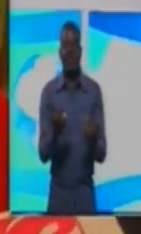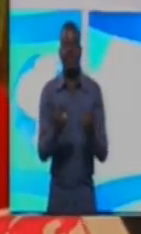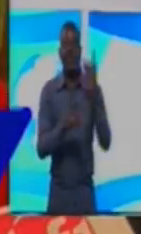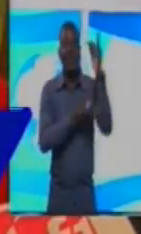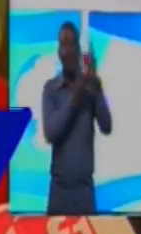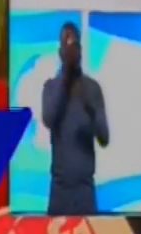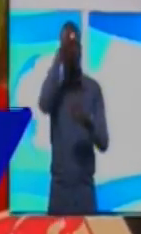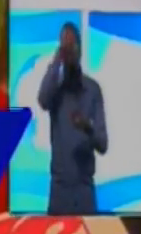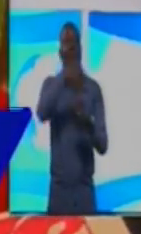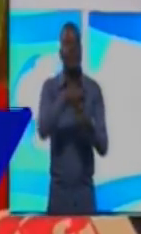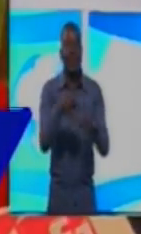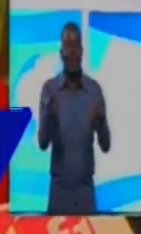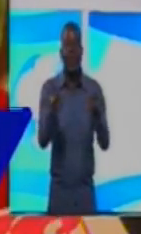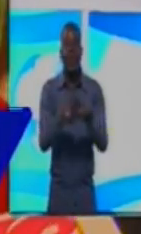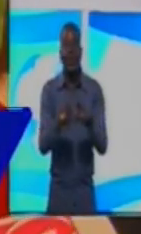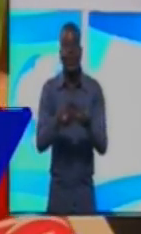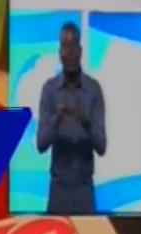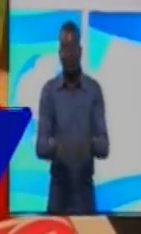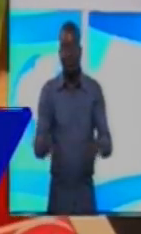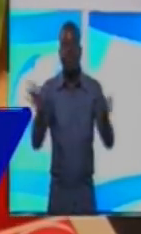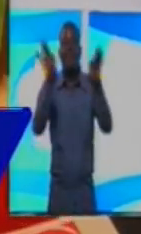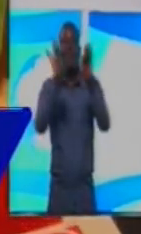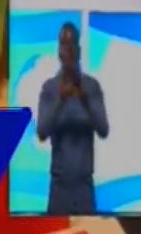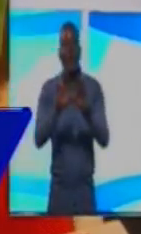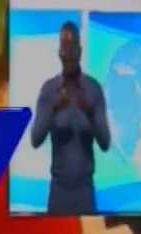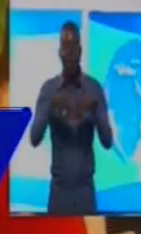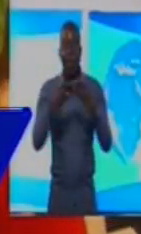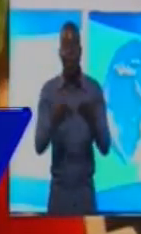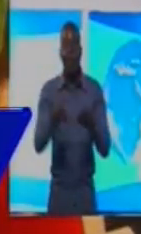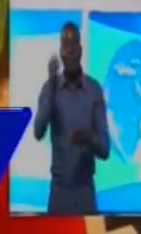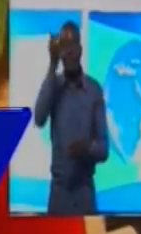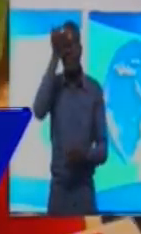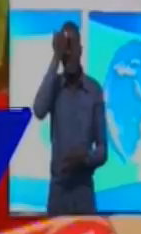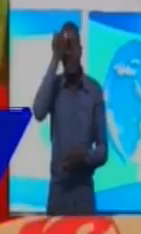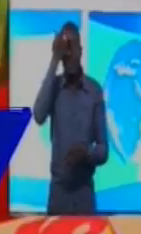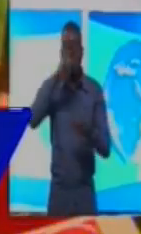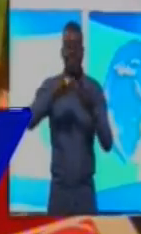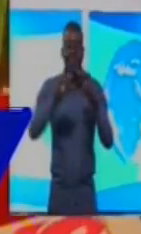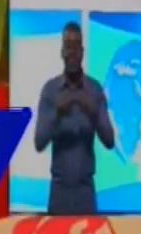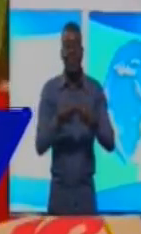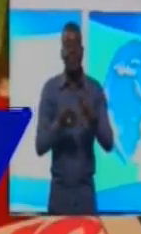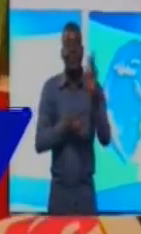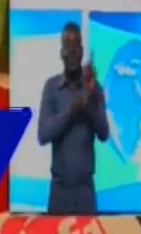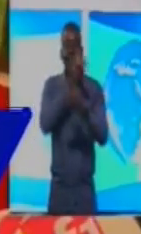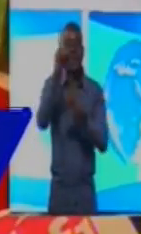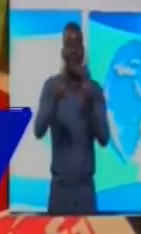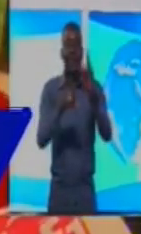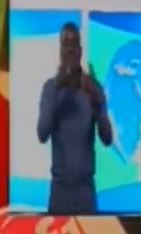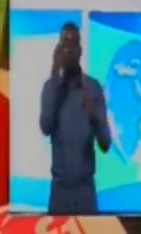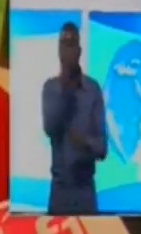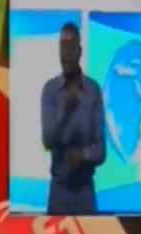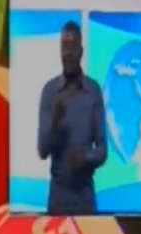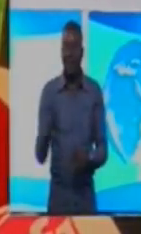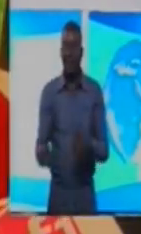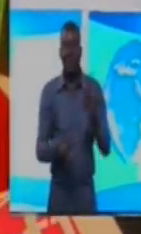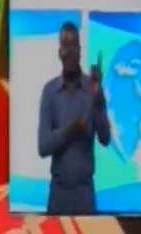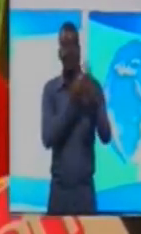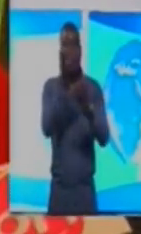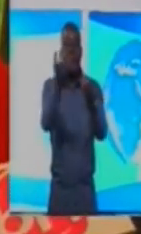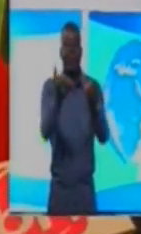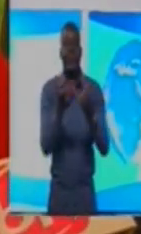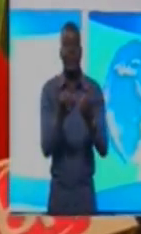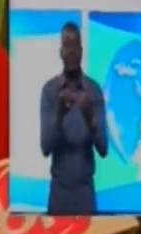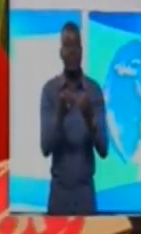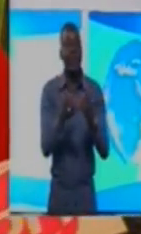déplacés internes, c'est aussi des données importantes. Comment savoir le nombre de déplacés, le type de déplacés, leurs besoins, mais aussi